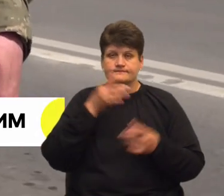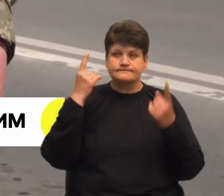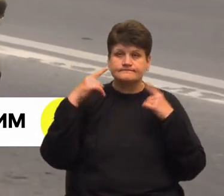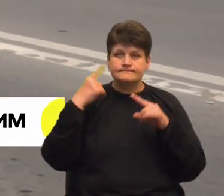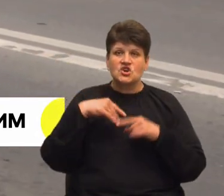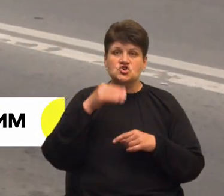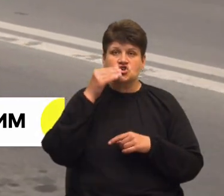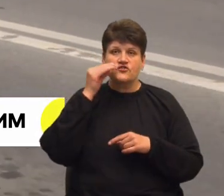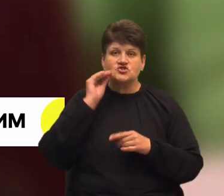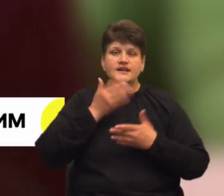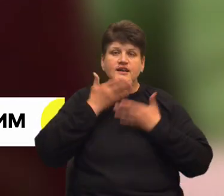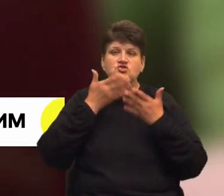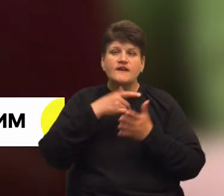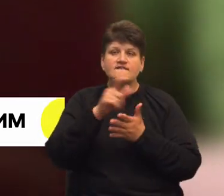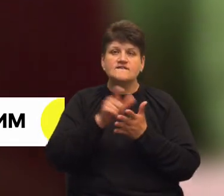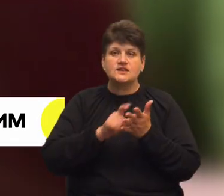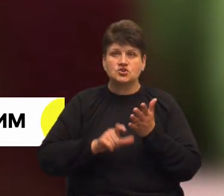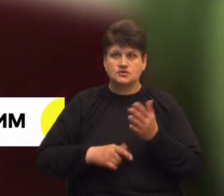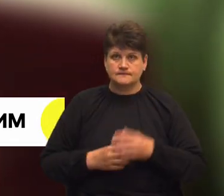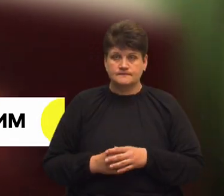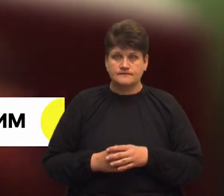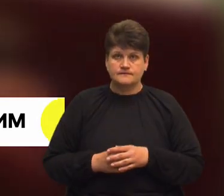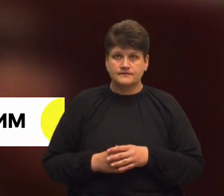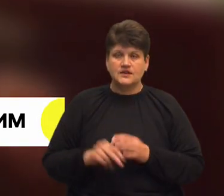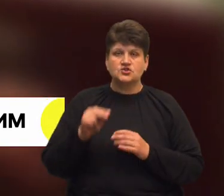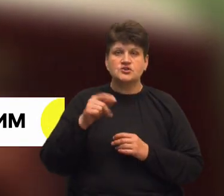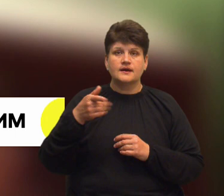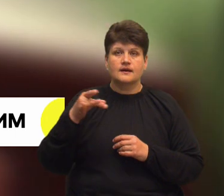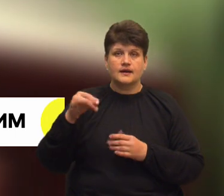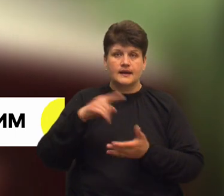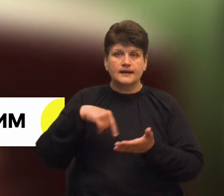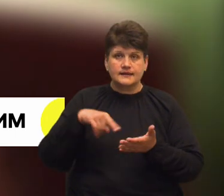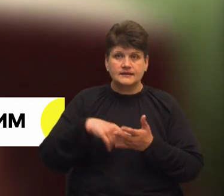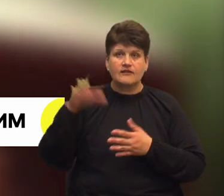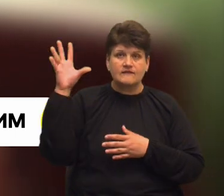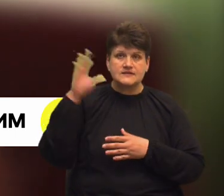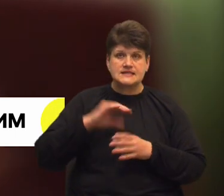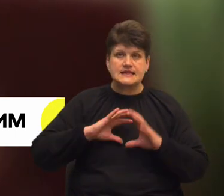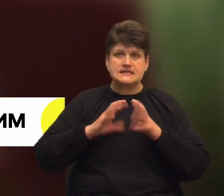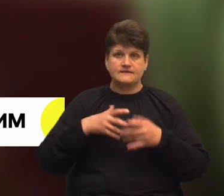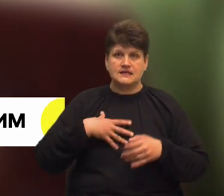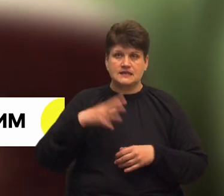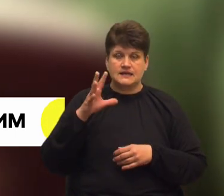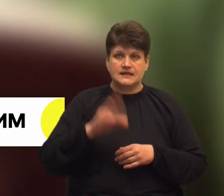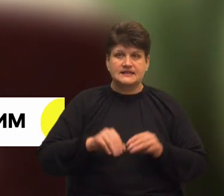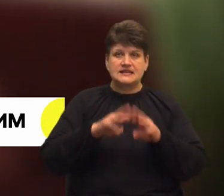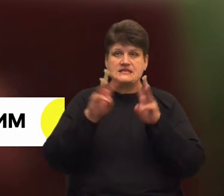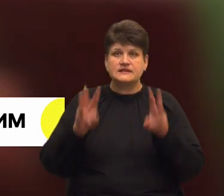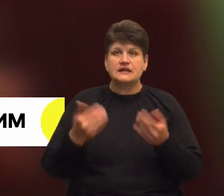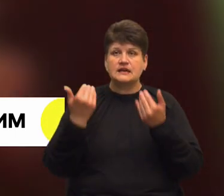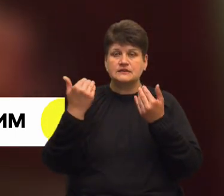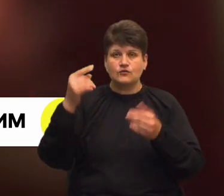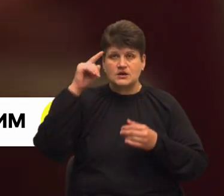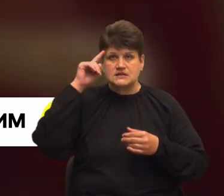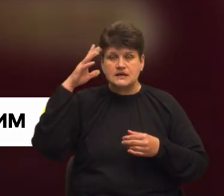читав побратимам його вірші Чигирин чигирини все на світі гине І святая твоя слава як